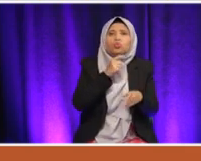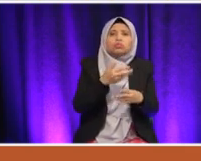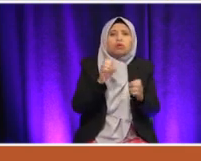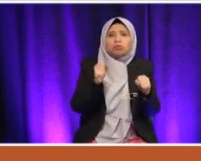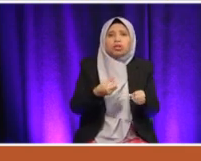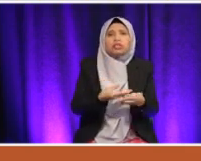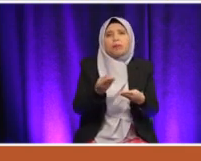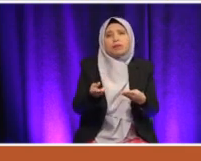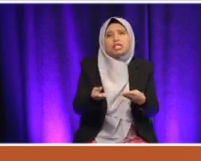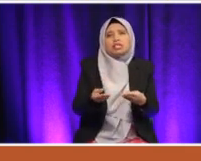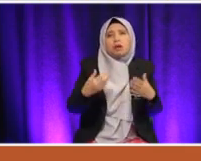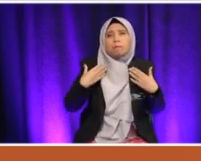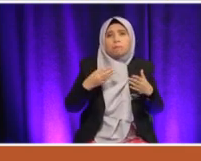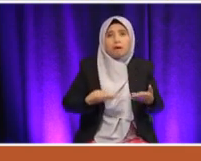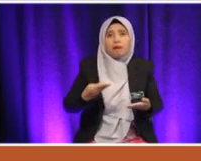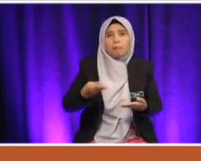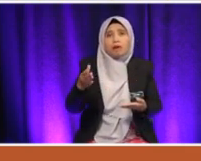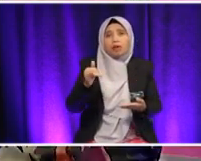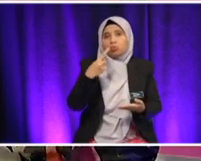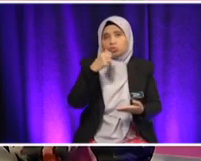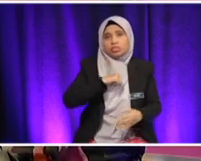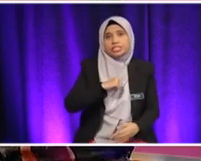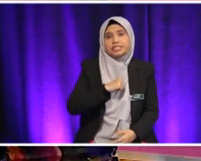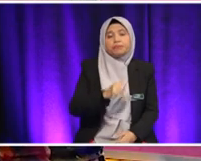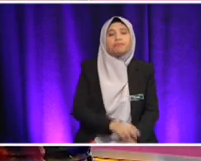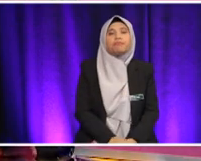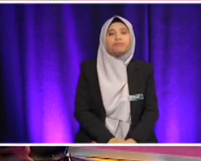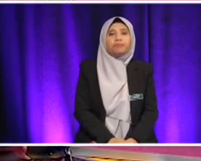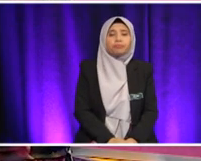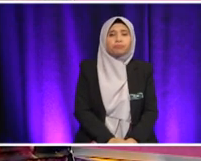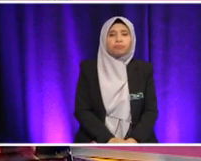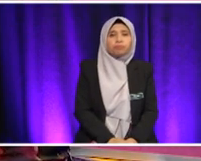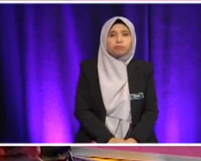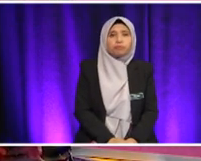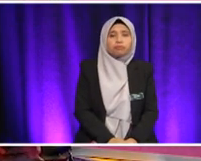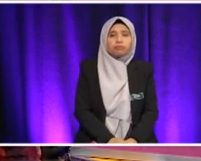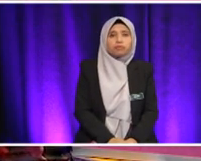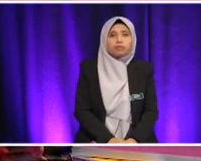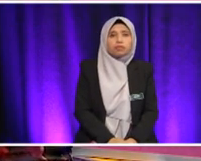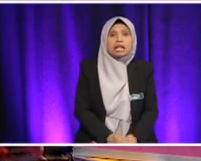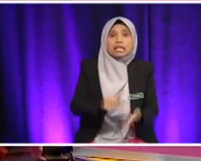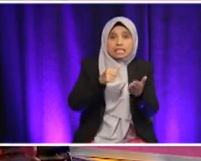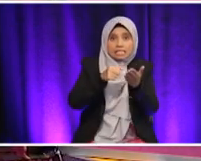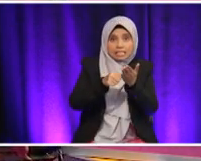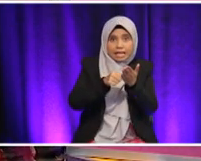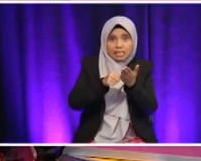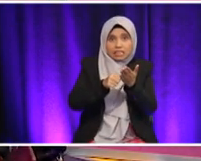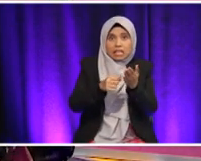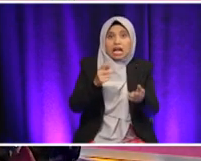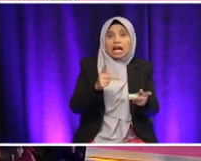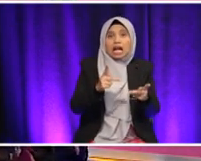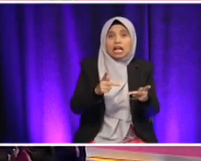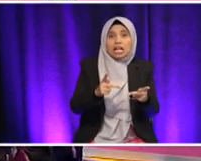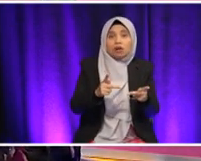sesuai oke seterusnya Oke kesan jika warga emas tidak bergerak